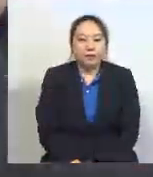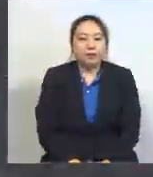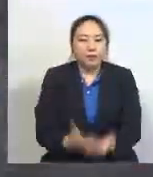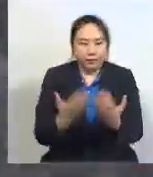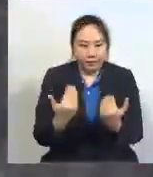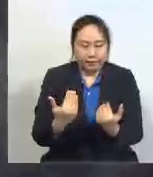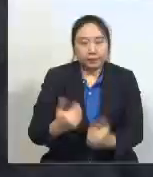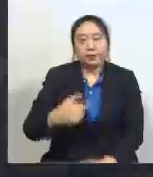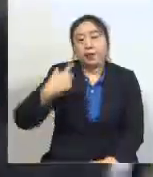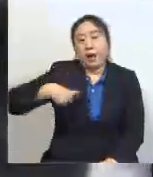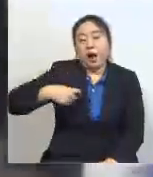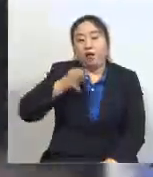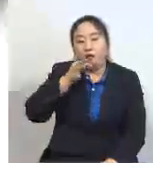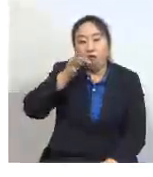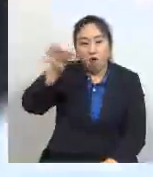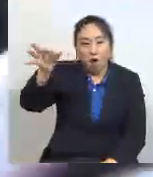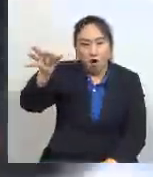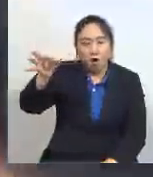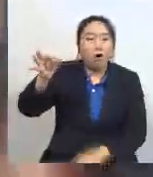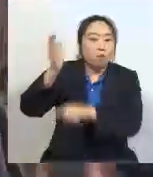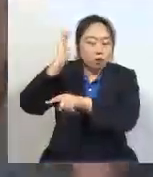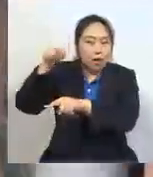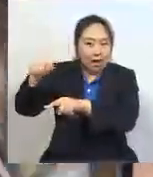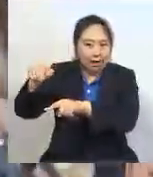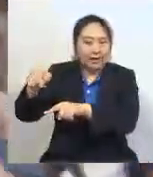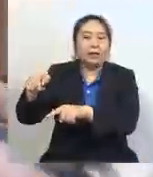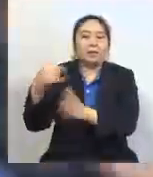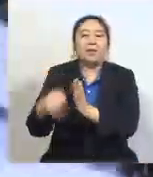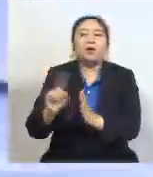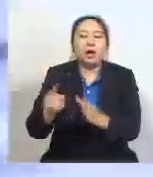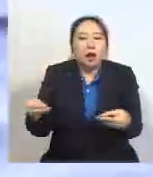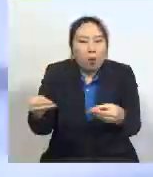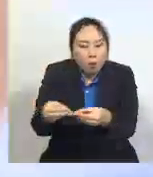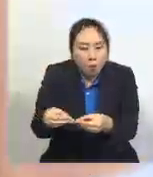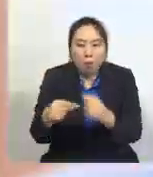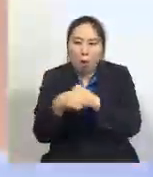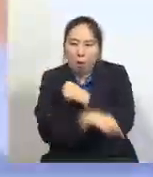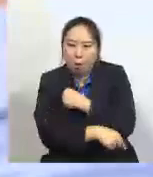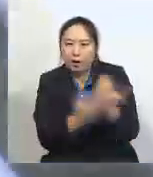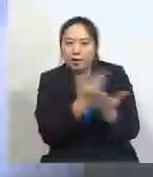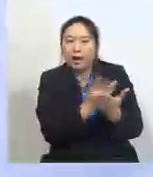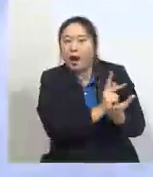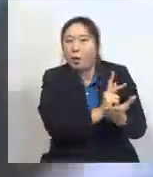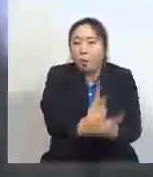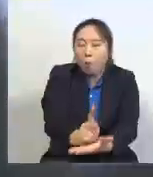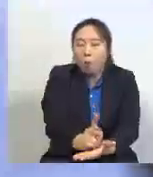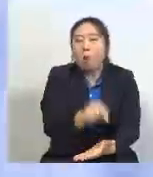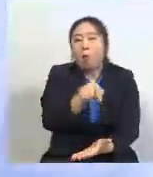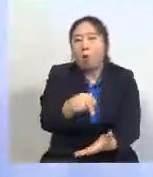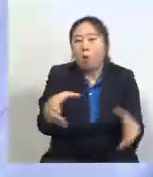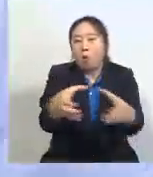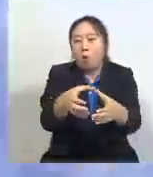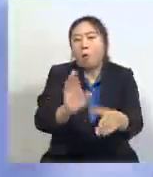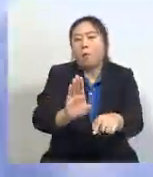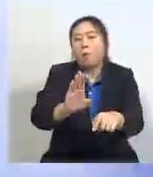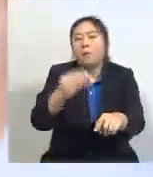การเป็นโจทยื่นฟ้องนายพานทองแท้ชินวัตรเป็นจำเลยในคดีร่วมกันทุจริตการปล่อยกู้ธนาคารกรุงไทยกับกลุ่มกฤษฎามหานคร